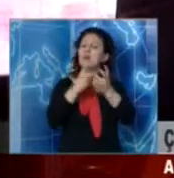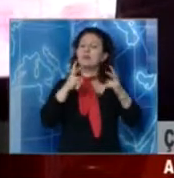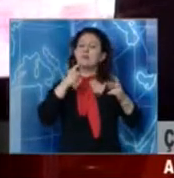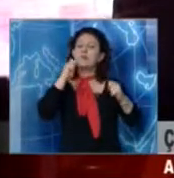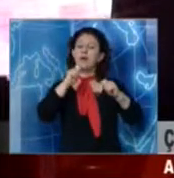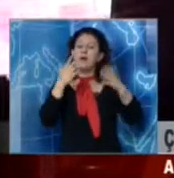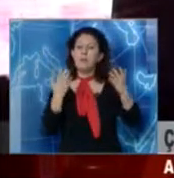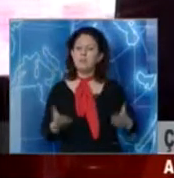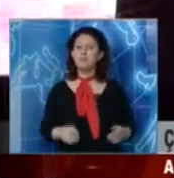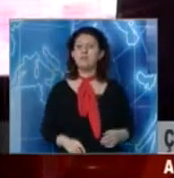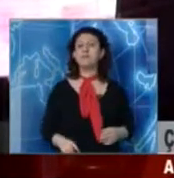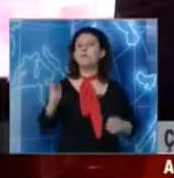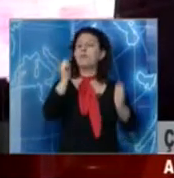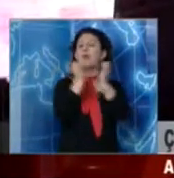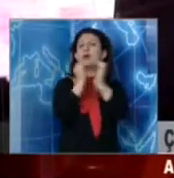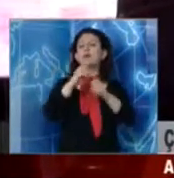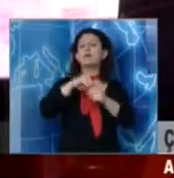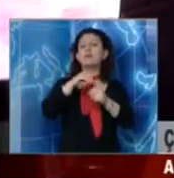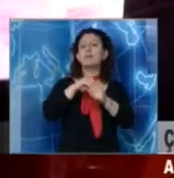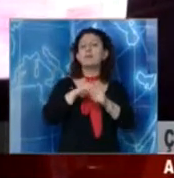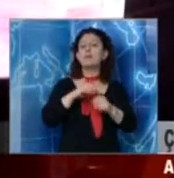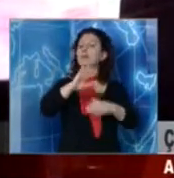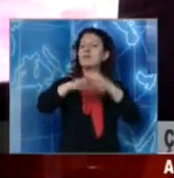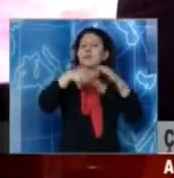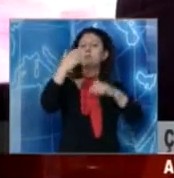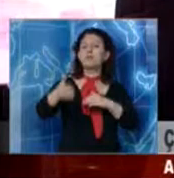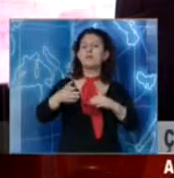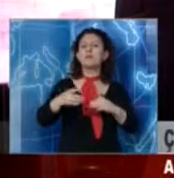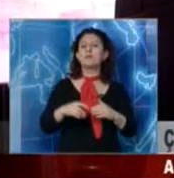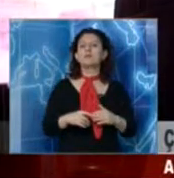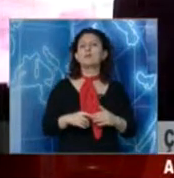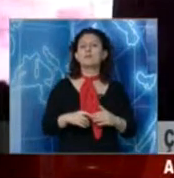göre verilmekteydi. Daha